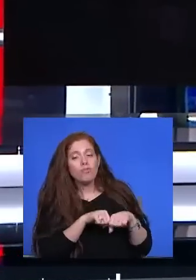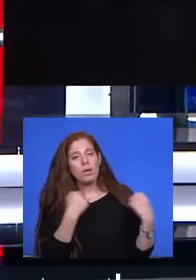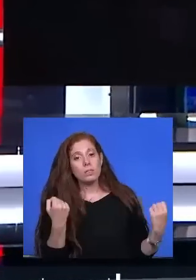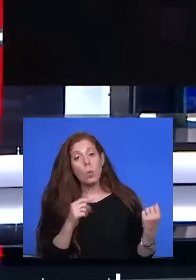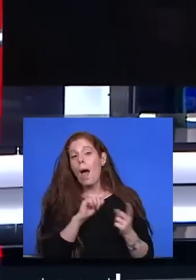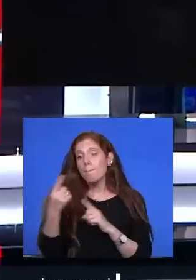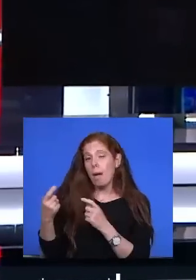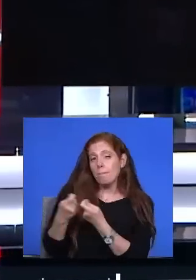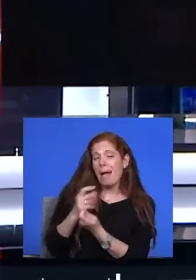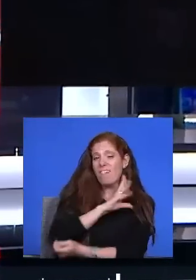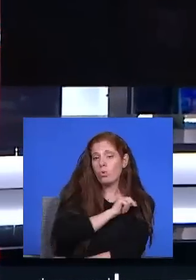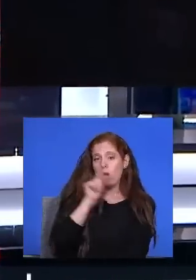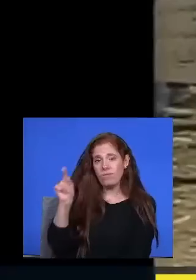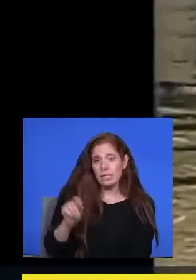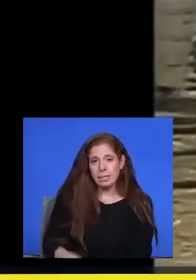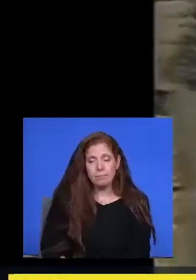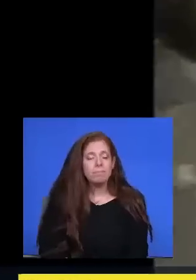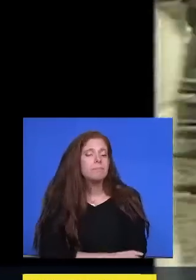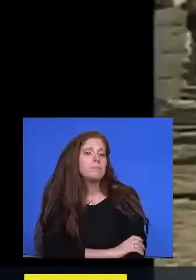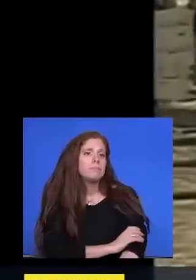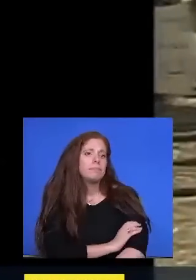הפלסטיני. הנה הכתבה.